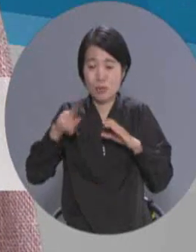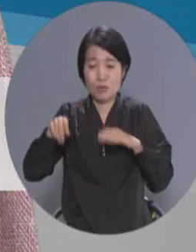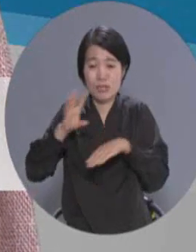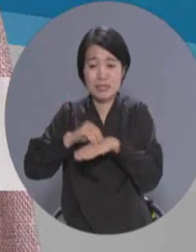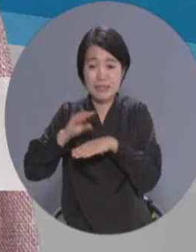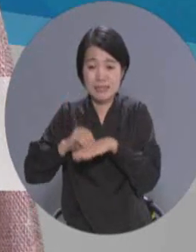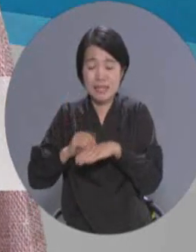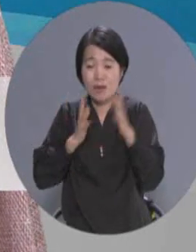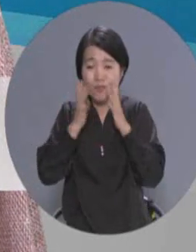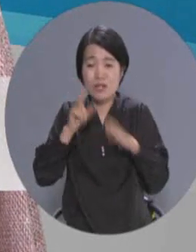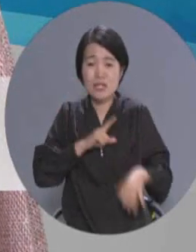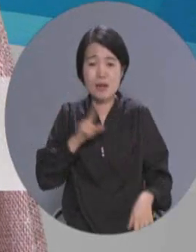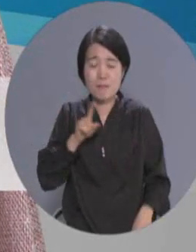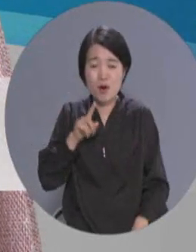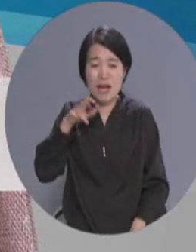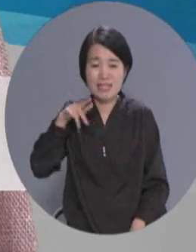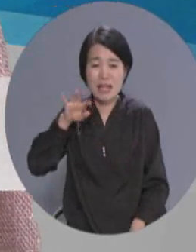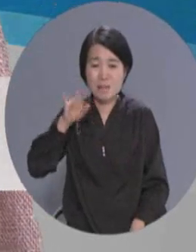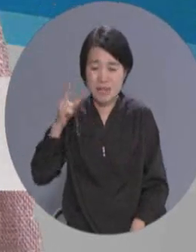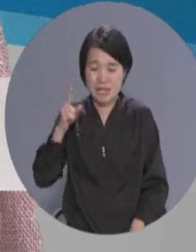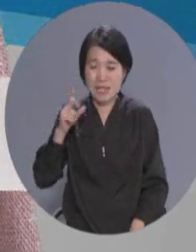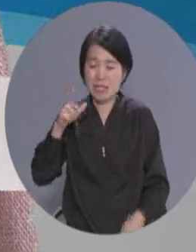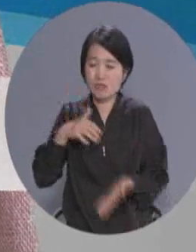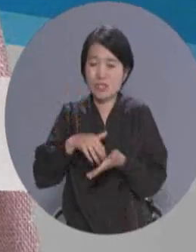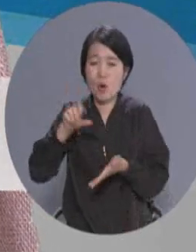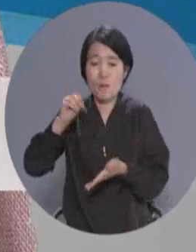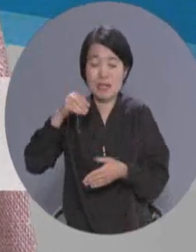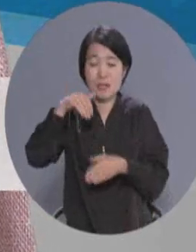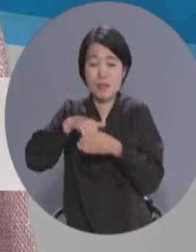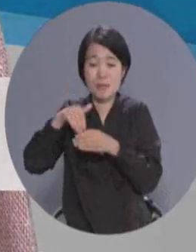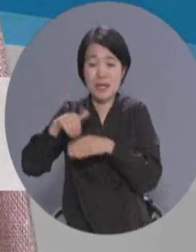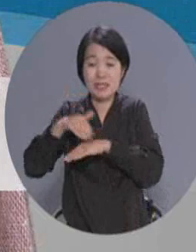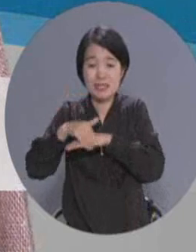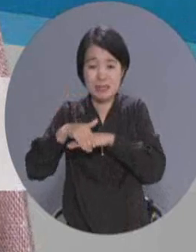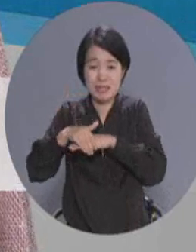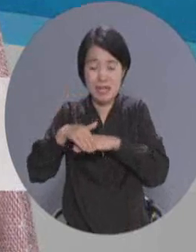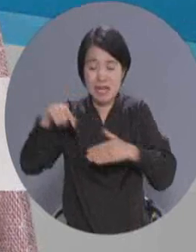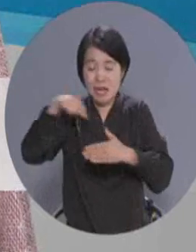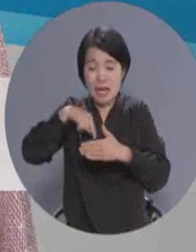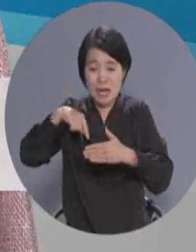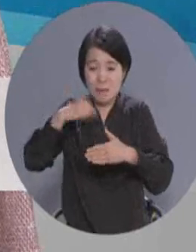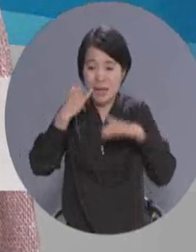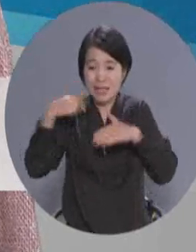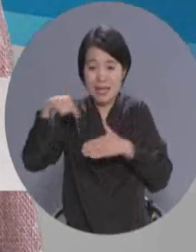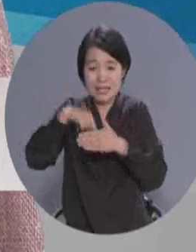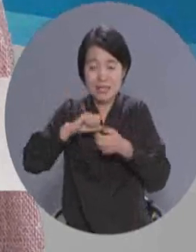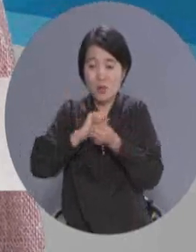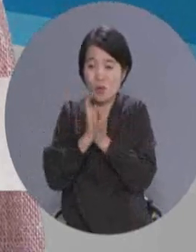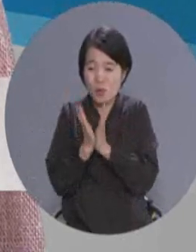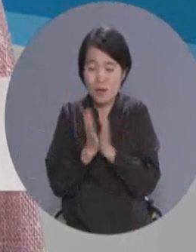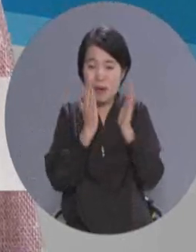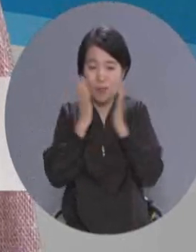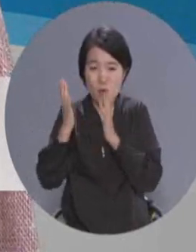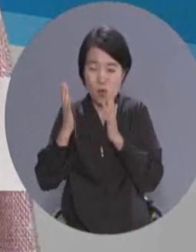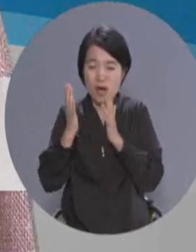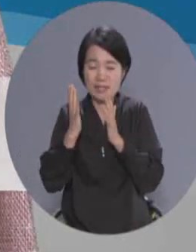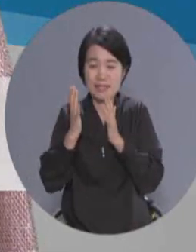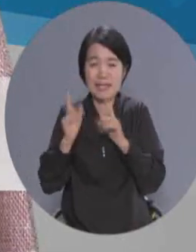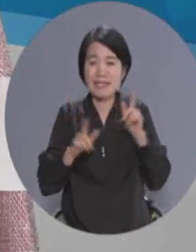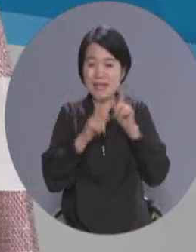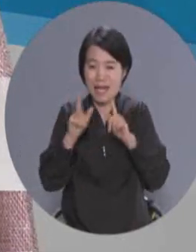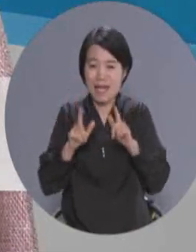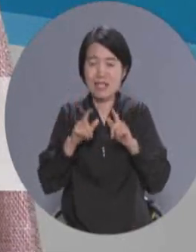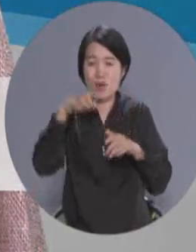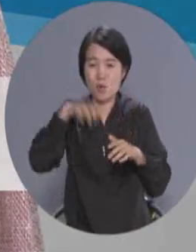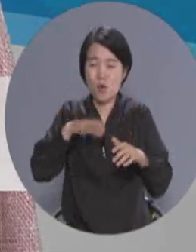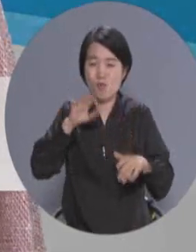잘피 5만주를 이식합니다 잘피는 바닷속에서 꽃을 피우는 해초류 있데요 해양 생물의 보금자리이자 블루